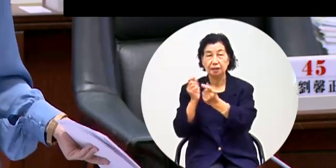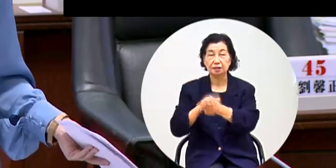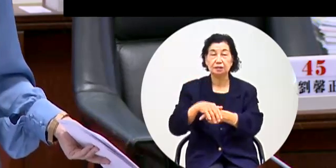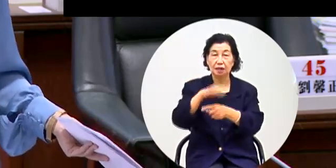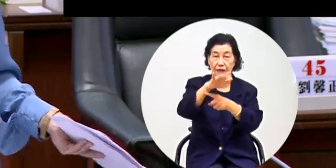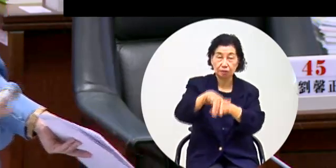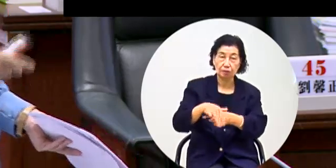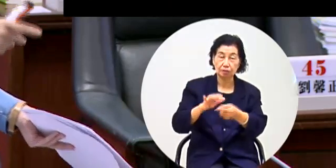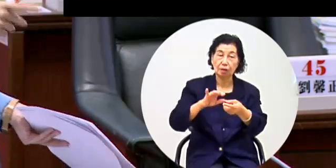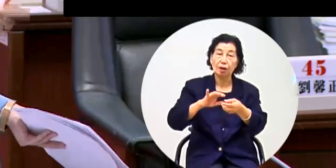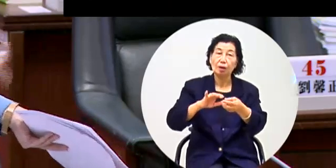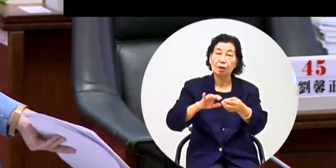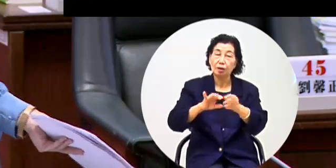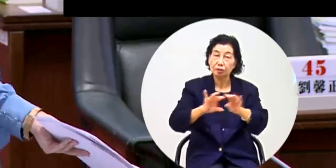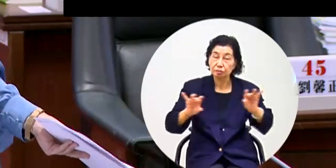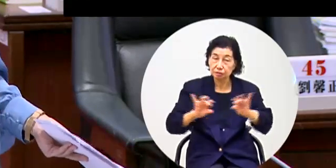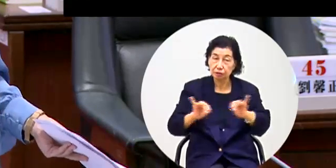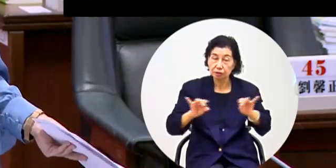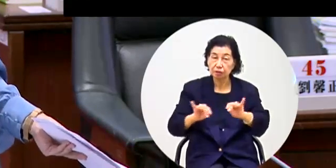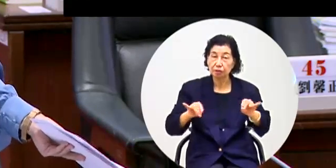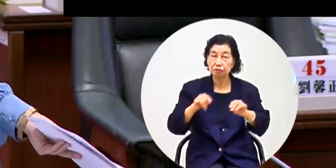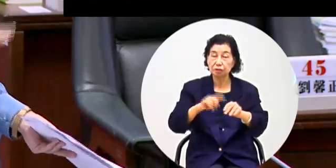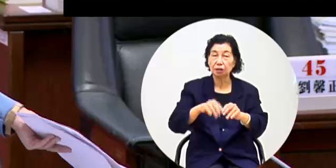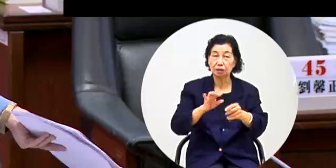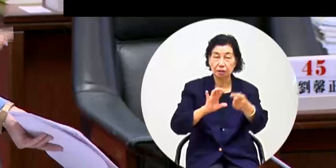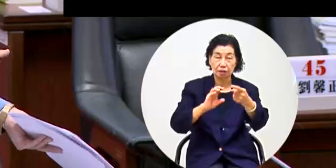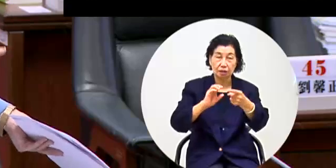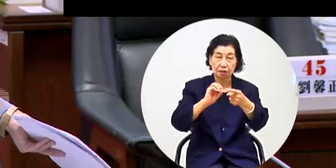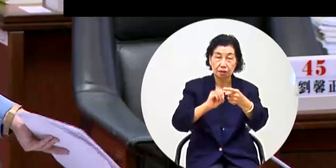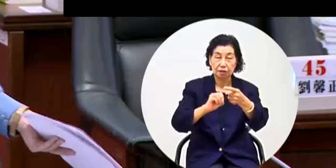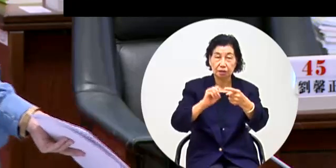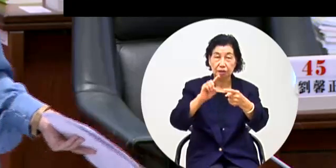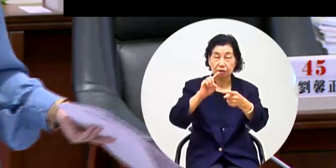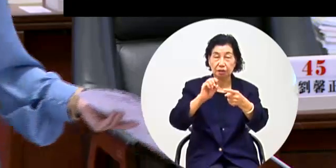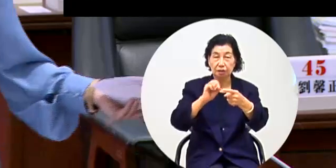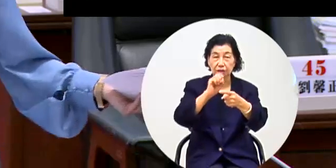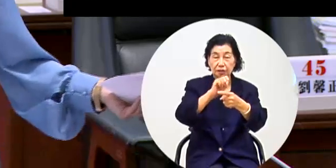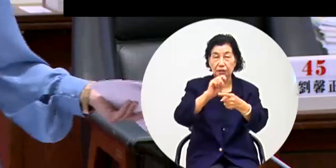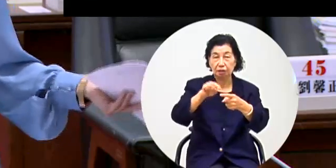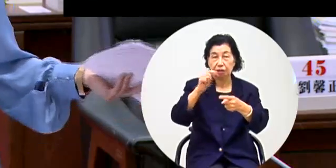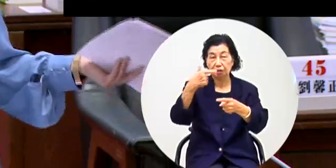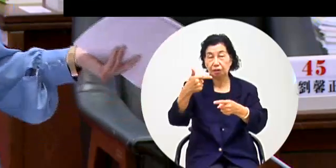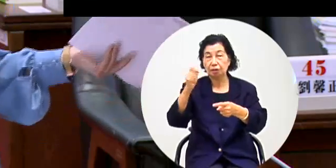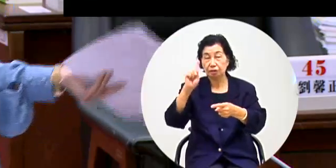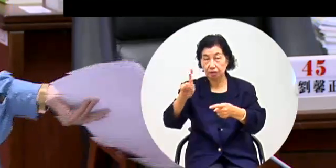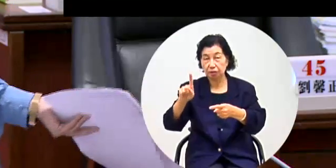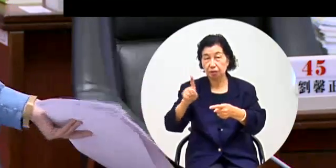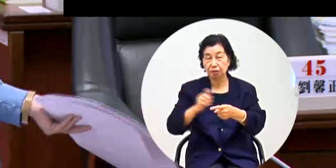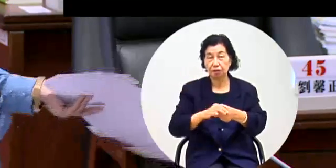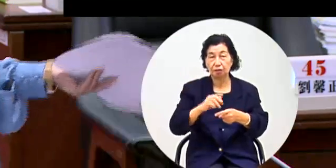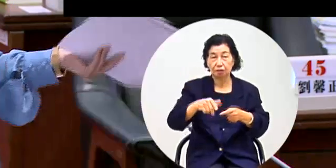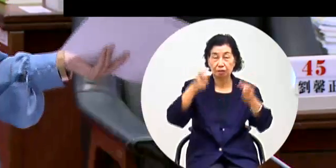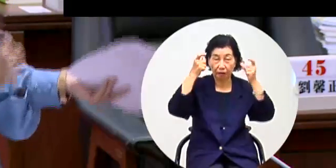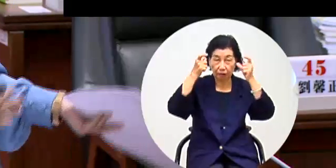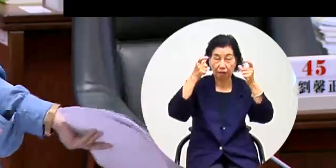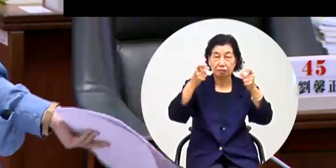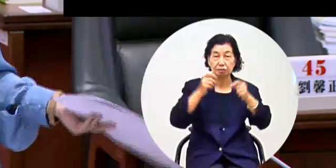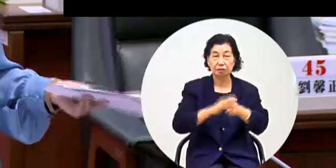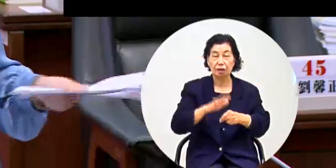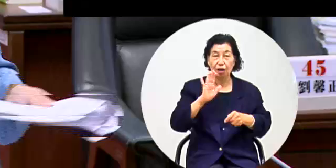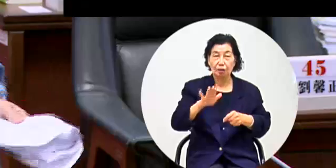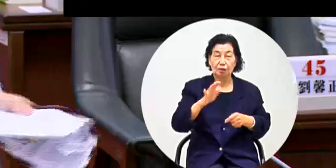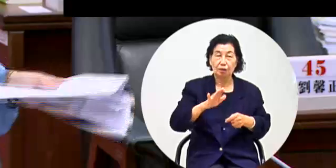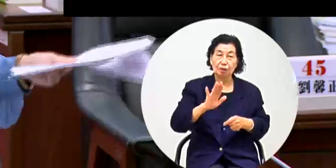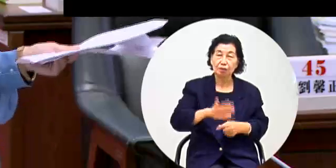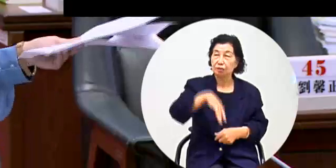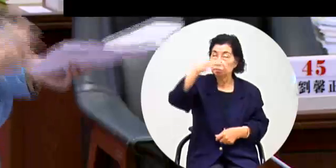到。那高雄有5.3呢，但是高雄我们有什么？有山有海，有非常进步的城